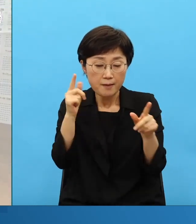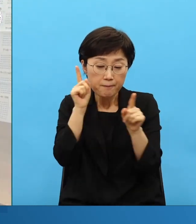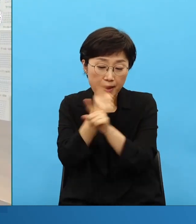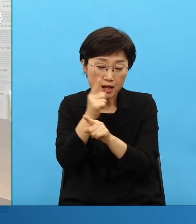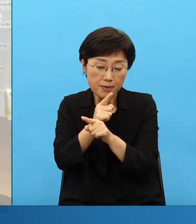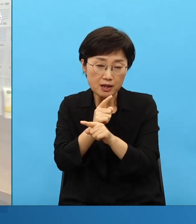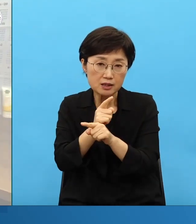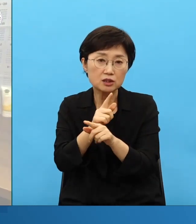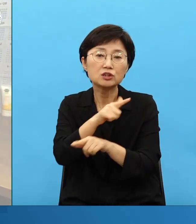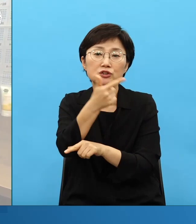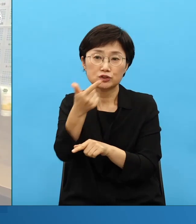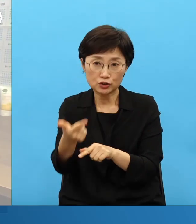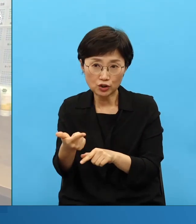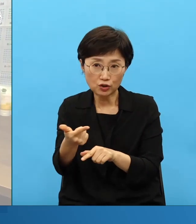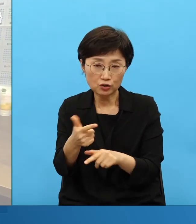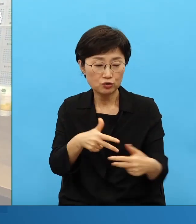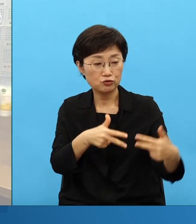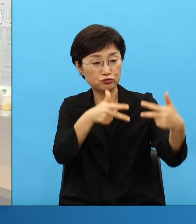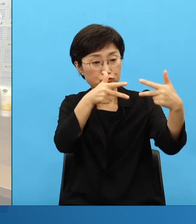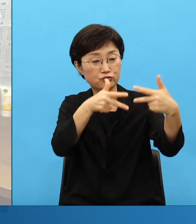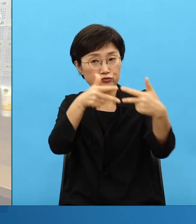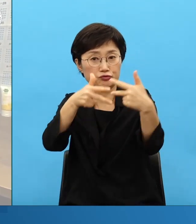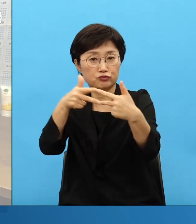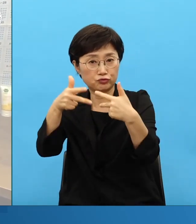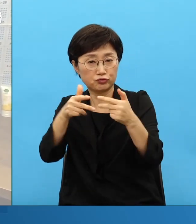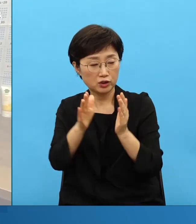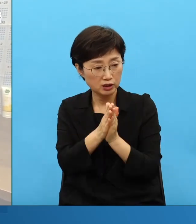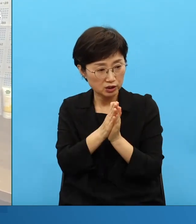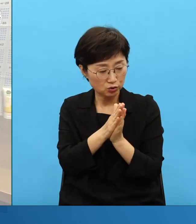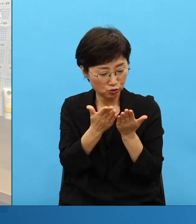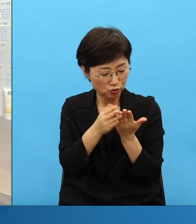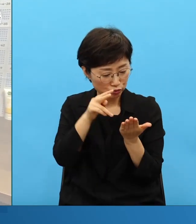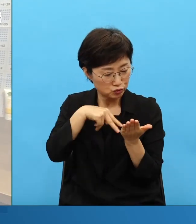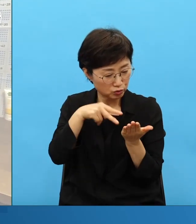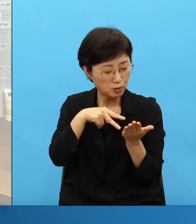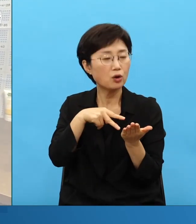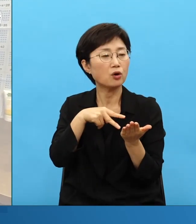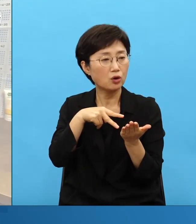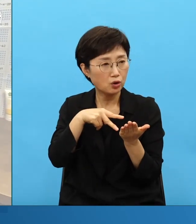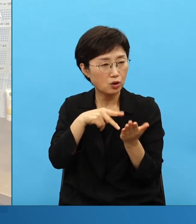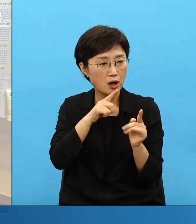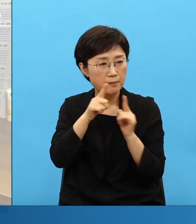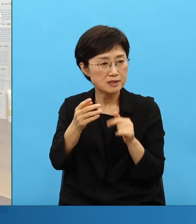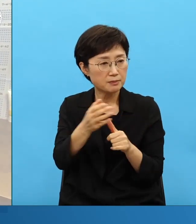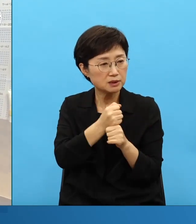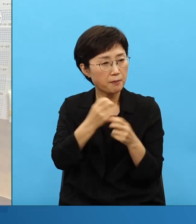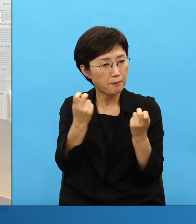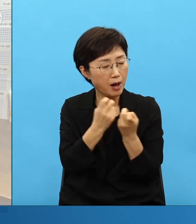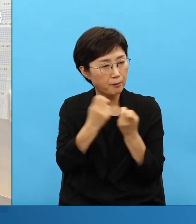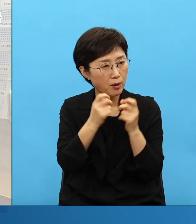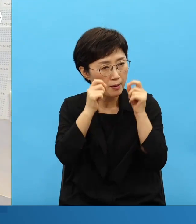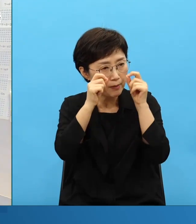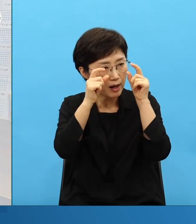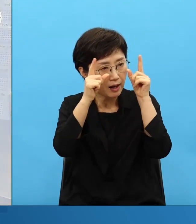줌으로 만나 기도첩을 하게 되면서 말씀을 붙잡는 방법을 조금씩 알게 되었다.